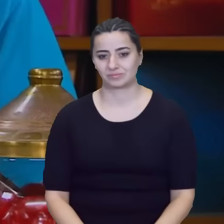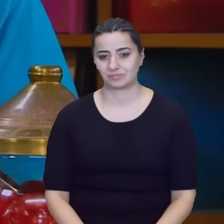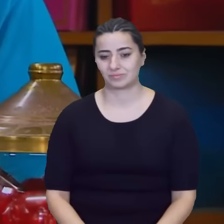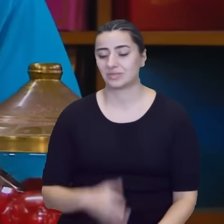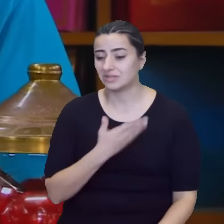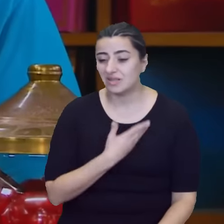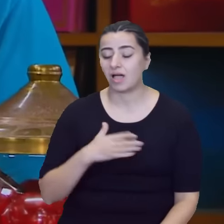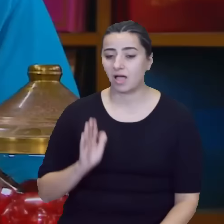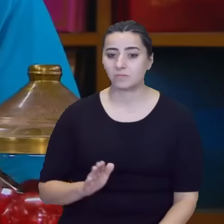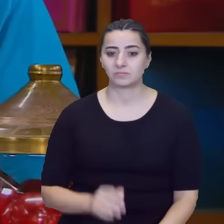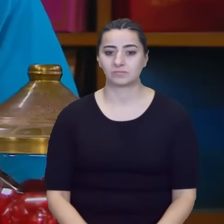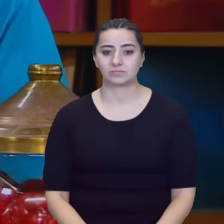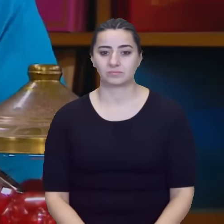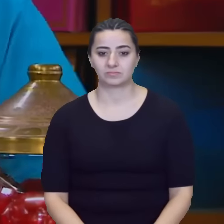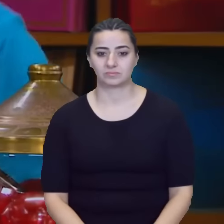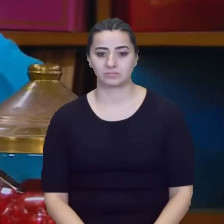sevdim sevmesine de...